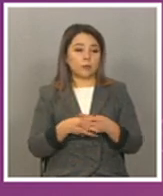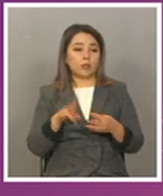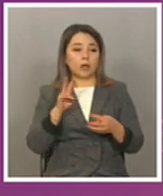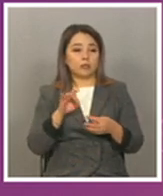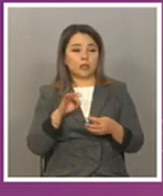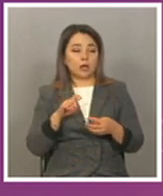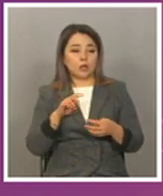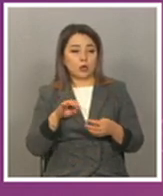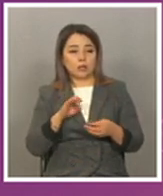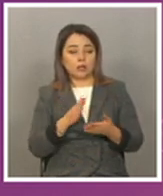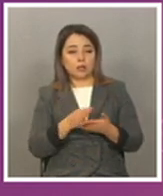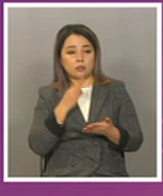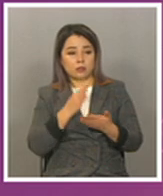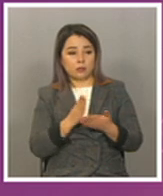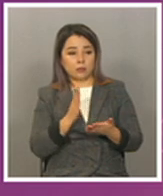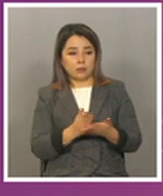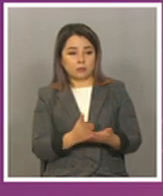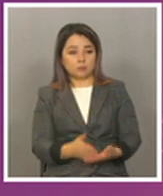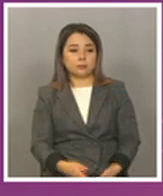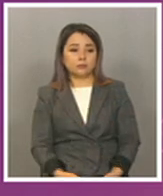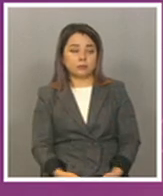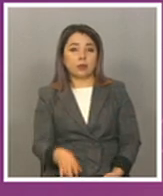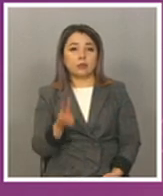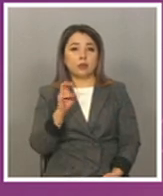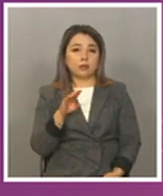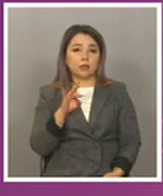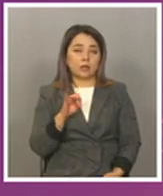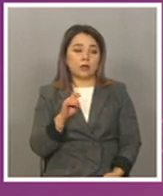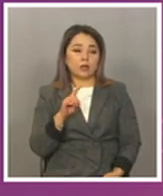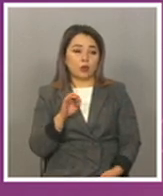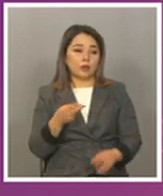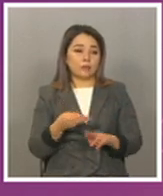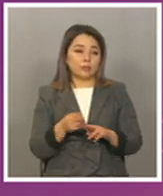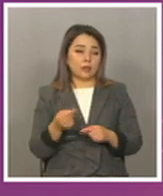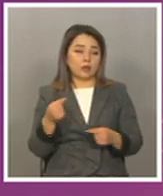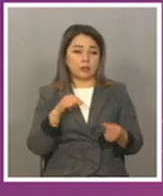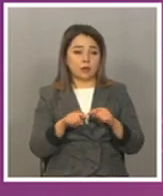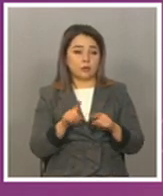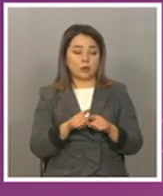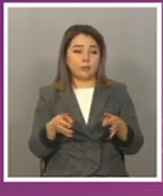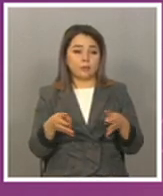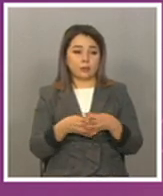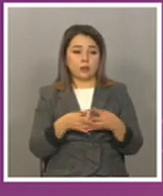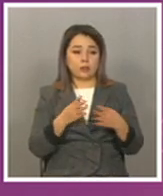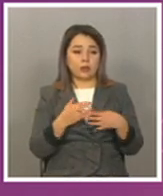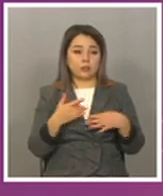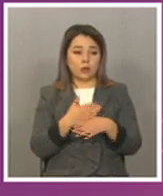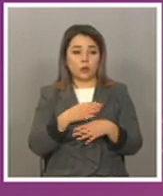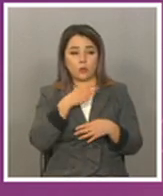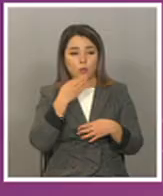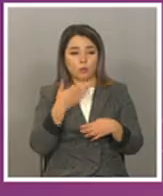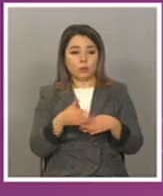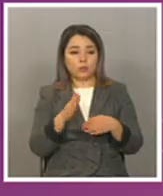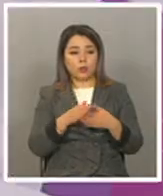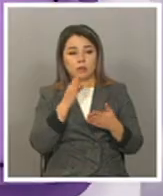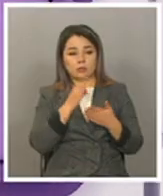хлоридін түзеді. Натрий мен хлор арасындағы реакция көп мөлшерде жылу бөле жүреді.